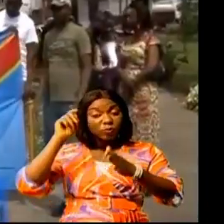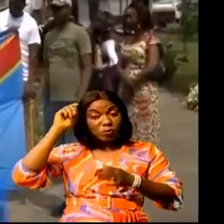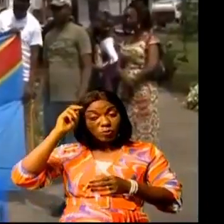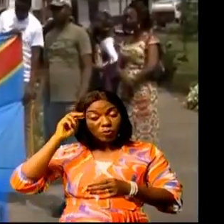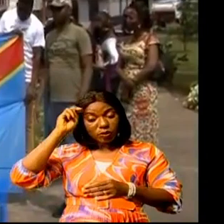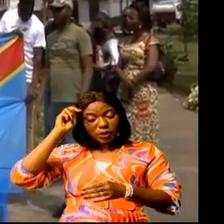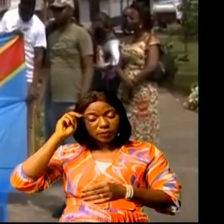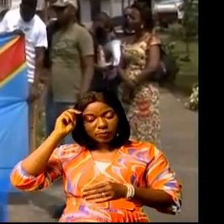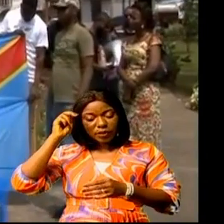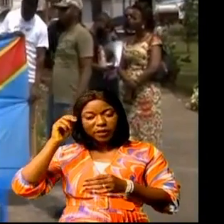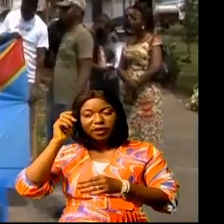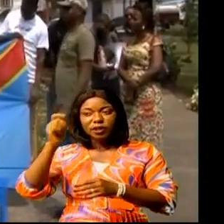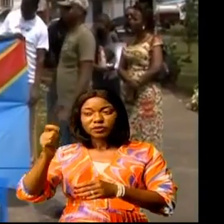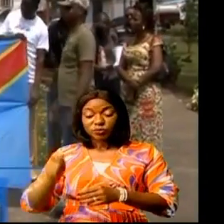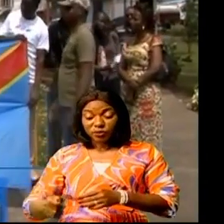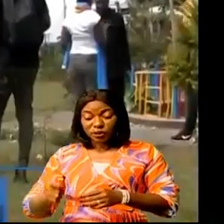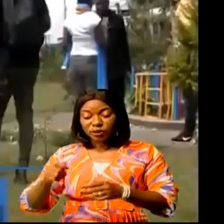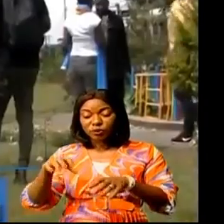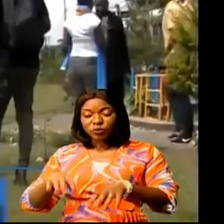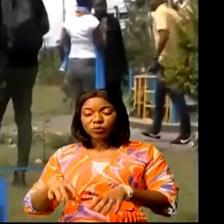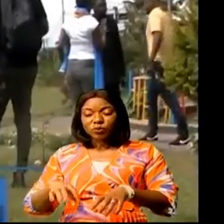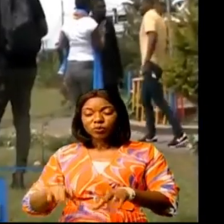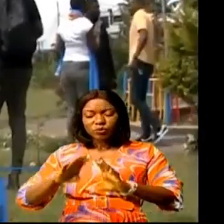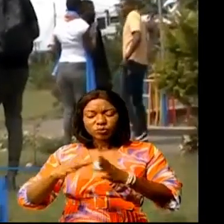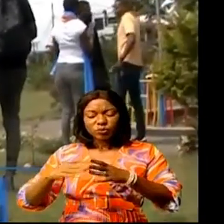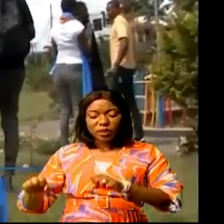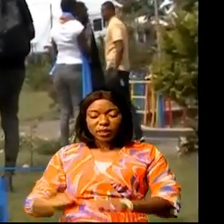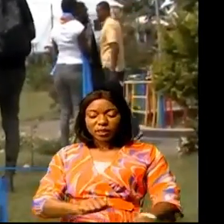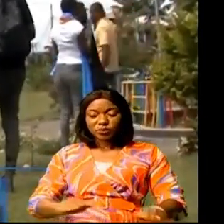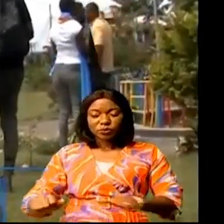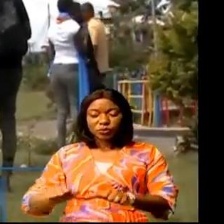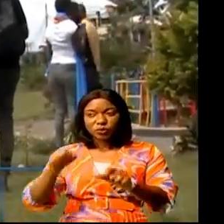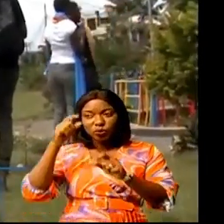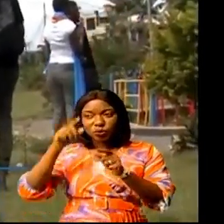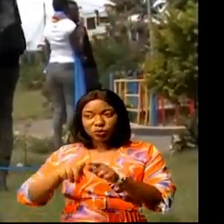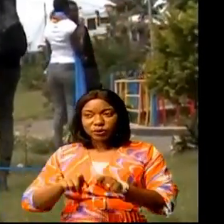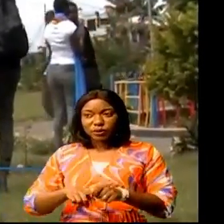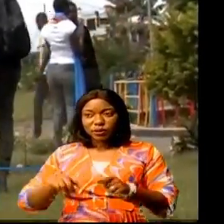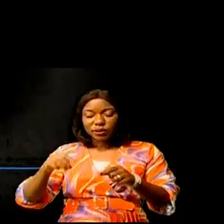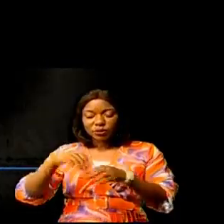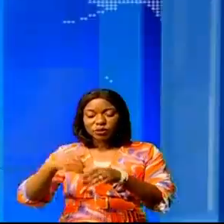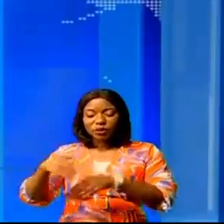forces armées de la RDC dans toutes les actions sur les théâtres des affrontements.